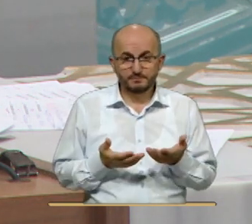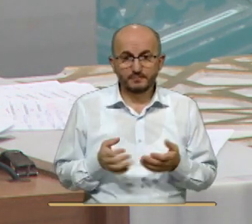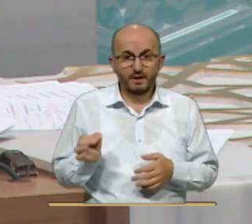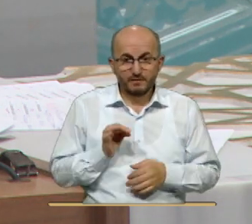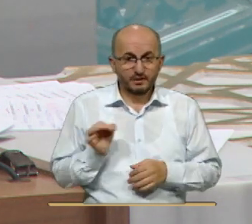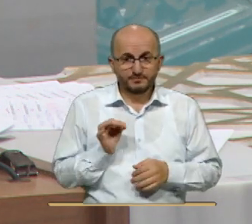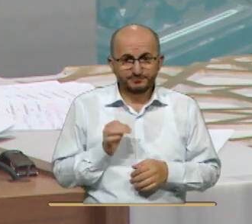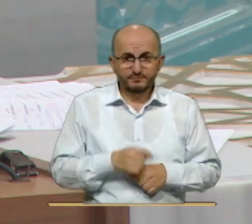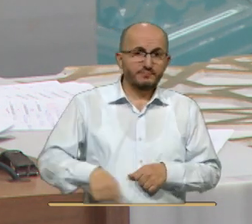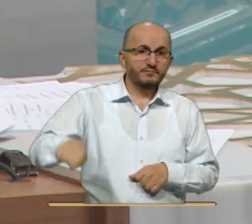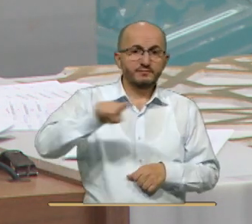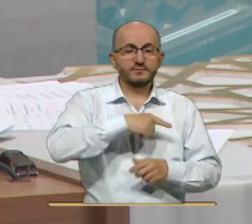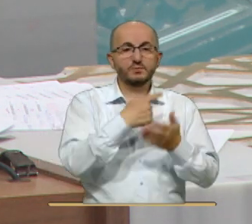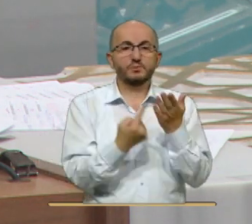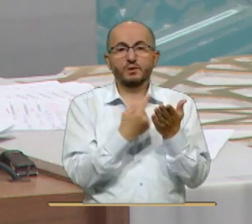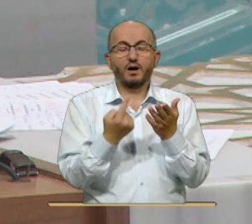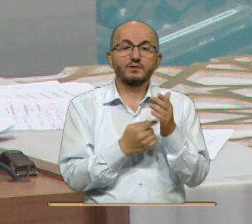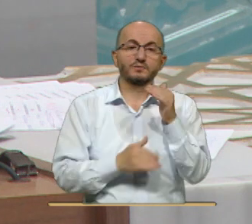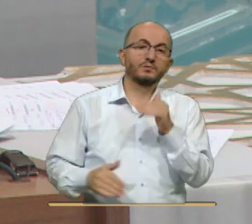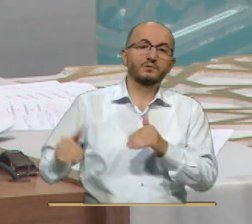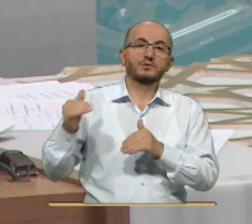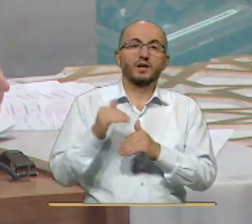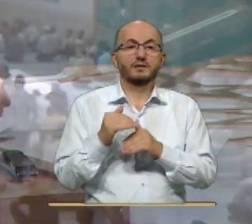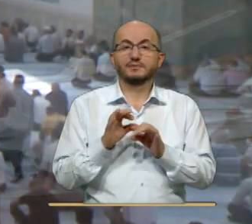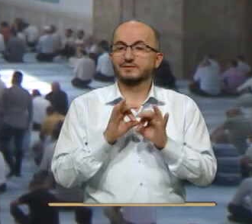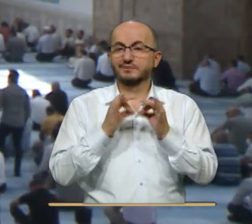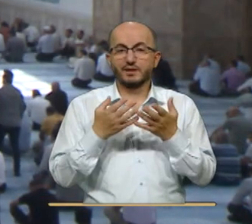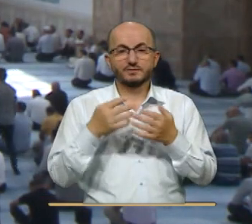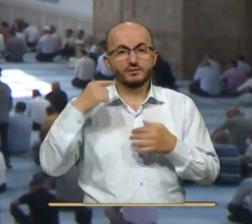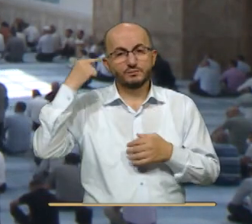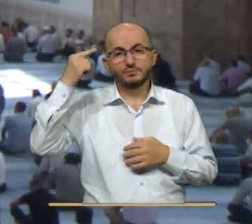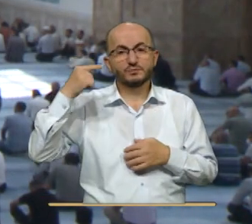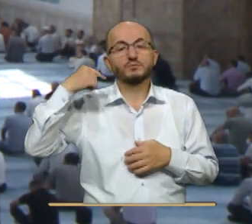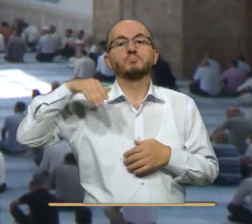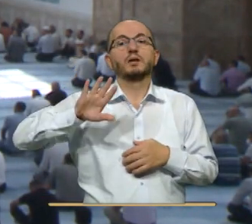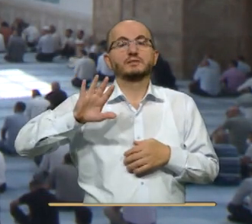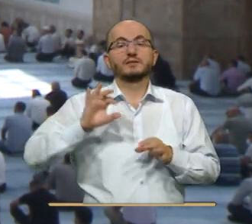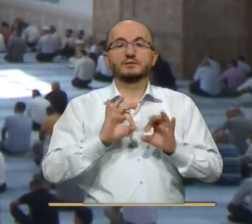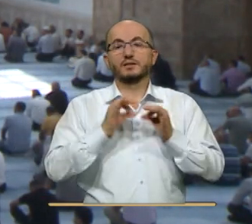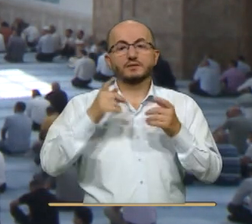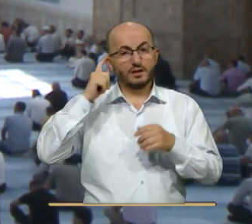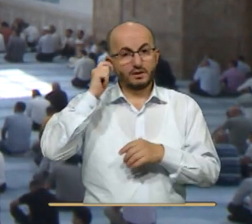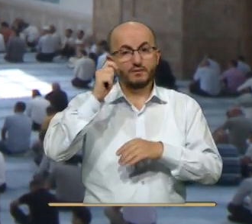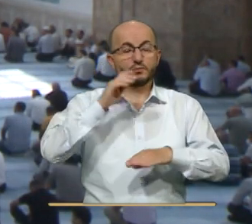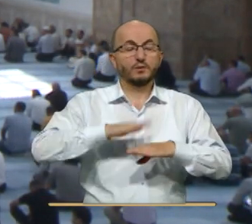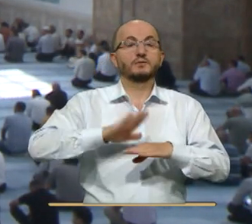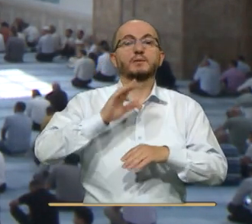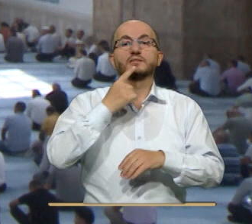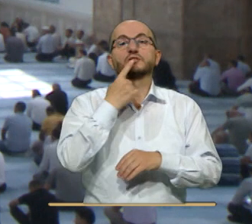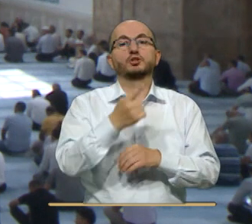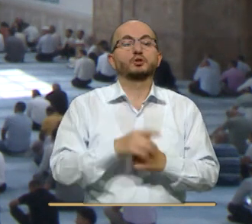evet, siz Kur'an üzerinde nasıl düşünmezsiniz, nasıl tefekkür etmezsiniz